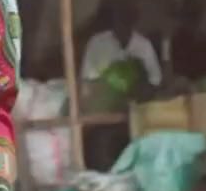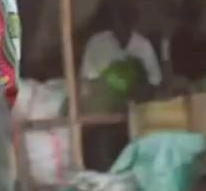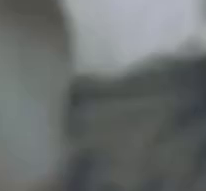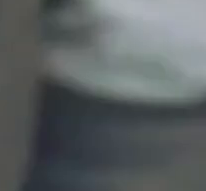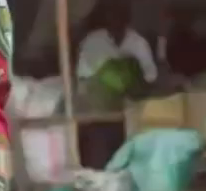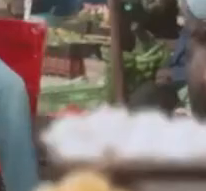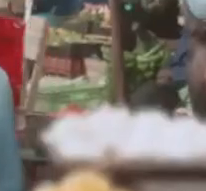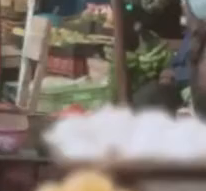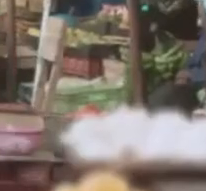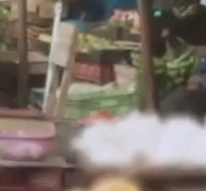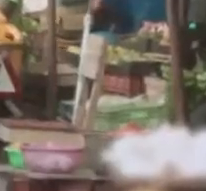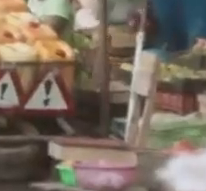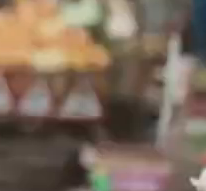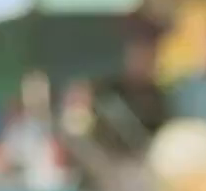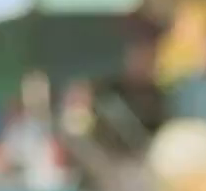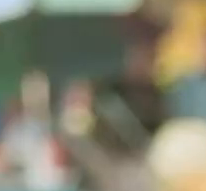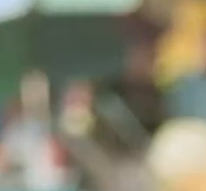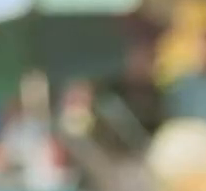Herbal. Twende.